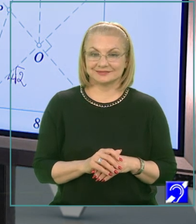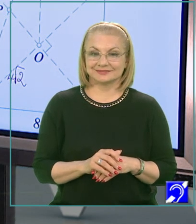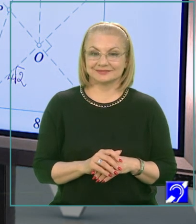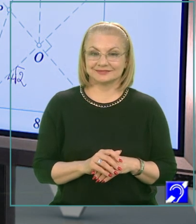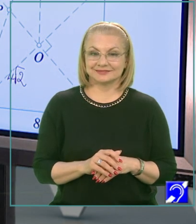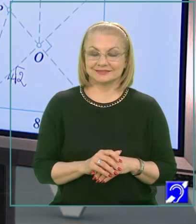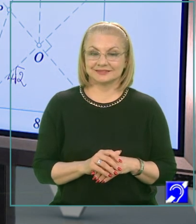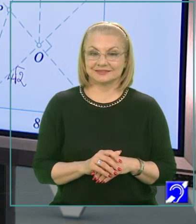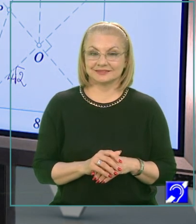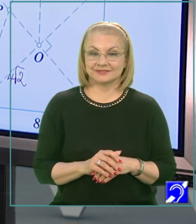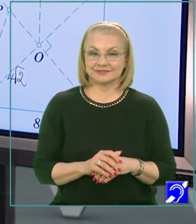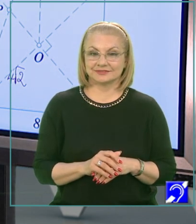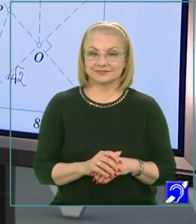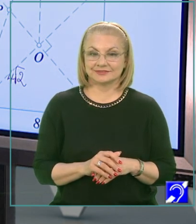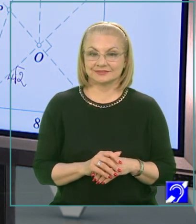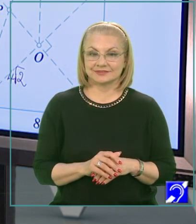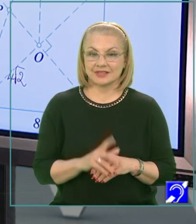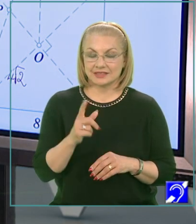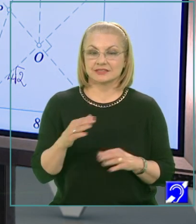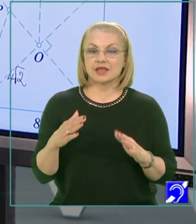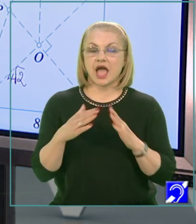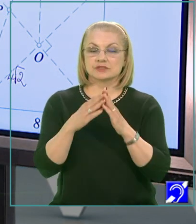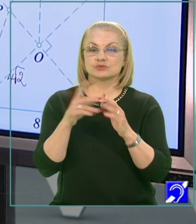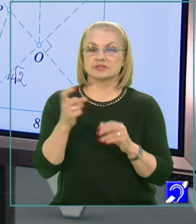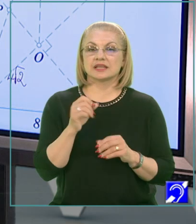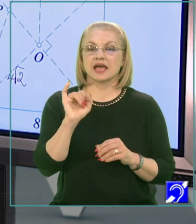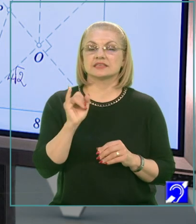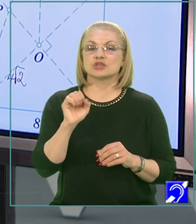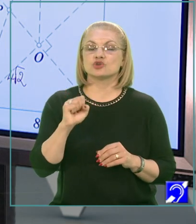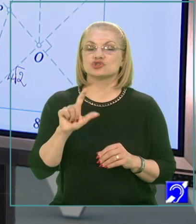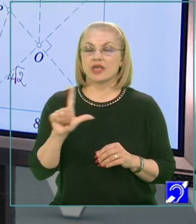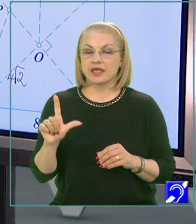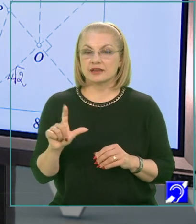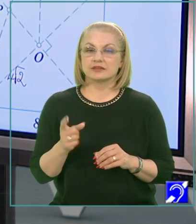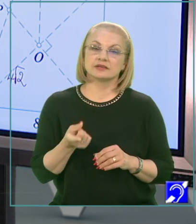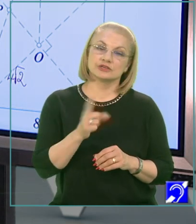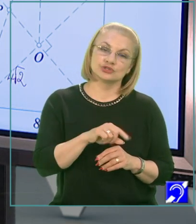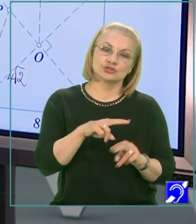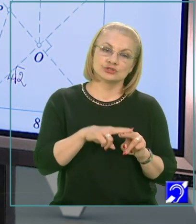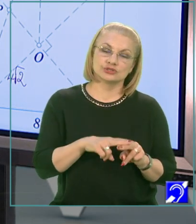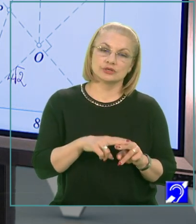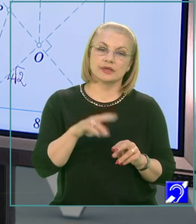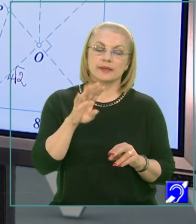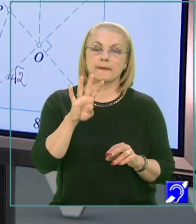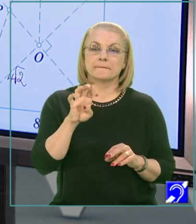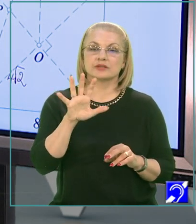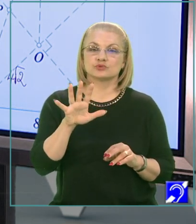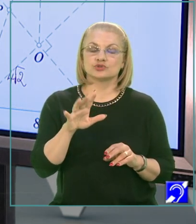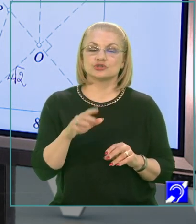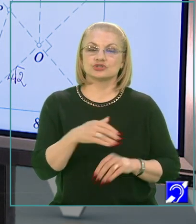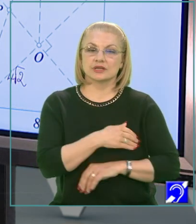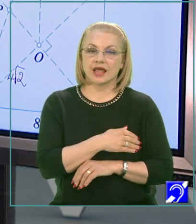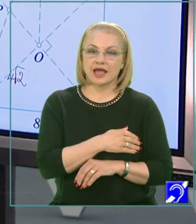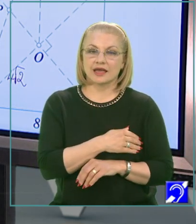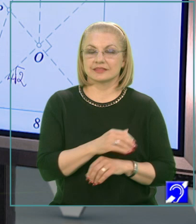45 de grade unghiul de la ascuțit al triunghiului dreptunghic isoscel și 45 de grade unghiul dintre diagonală și latură